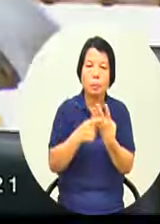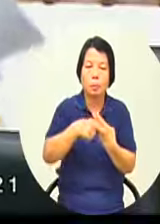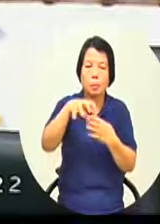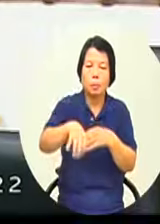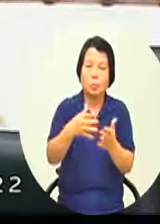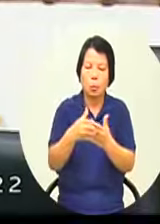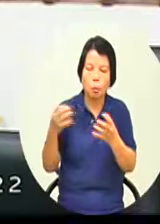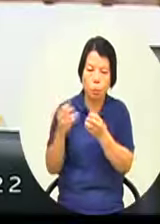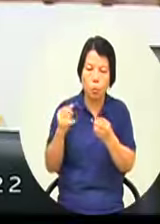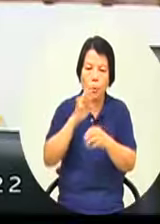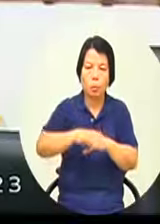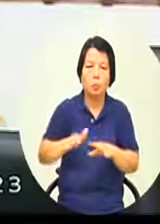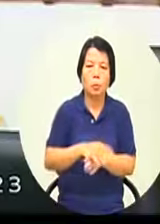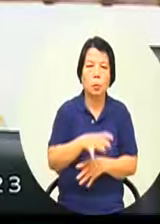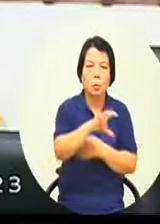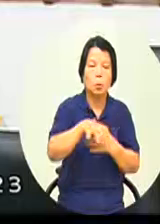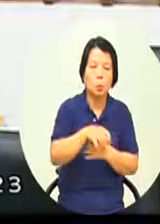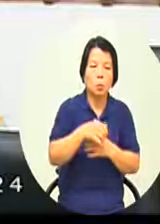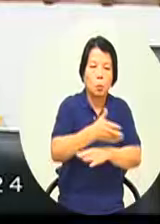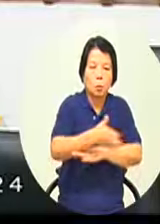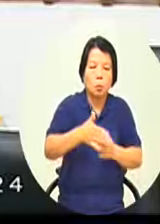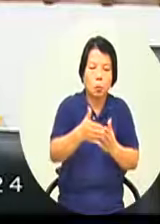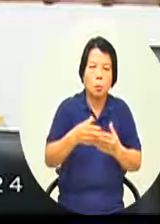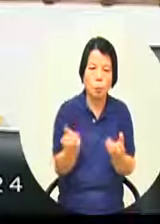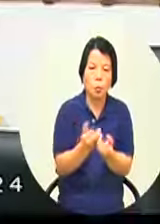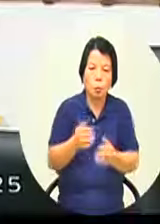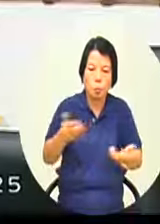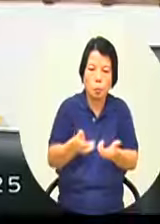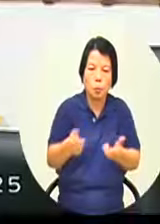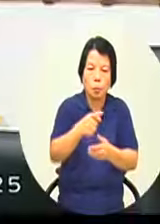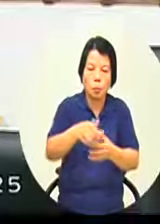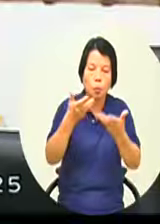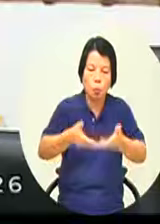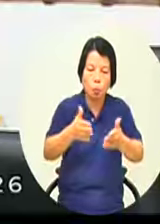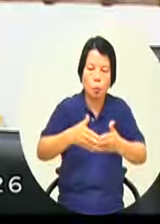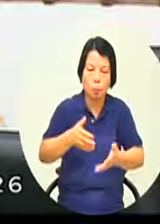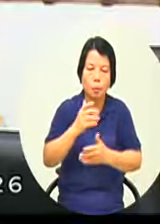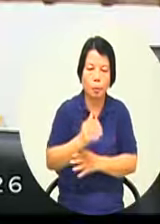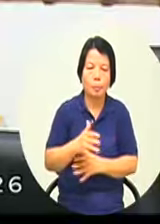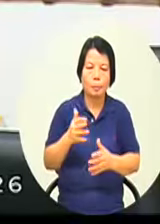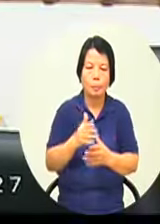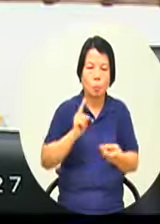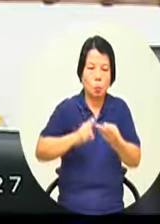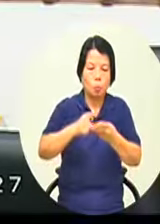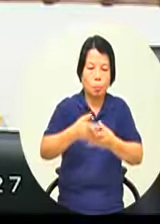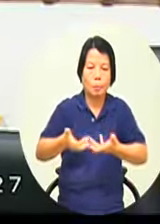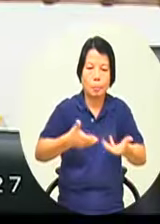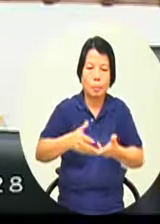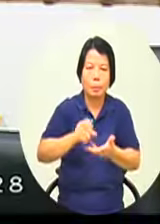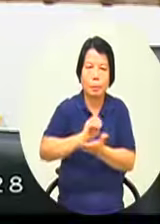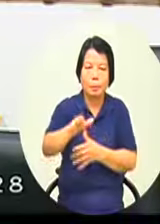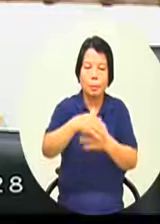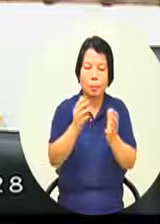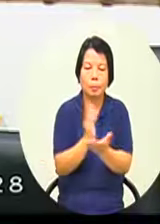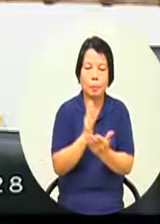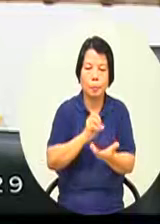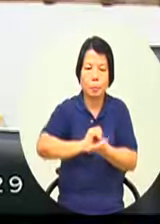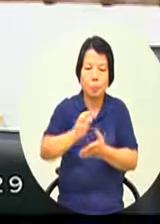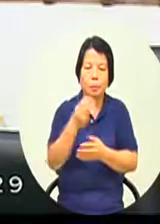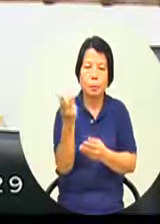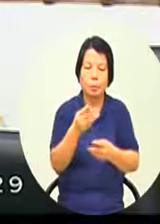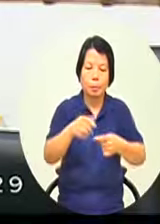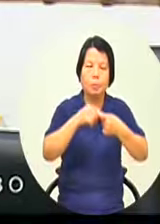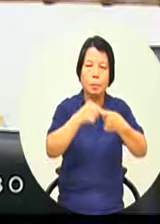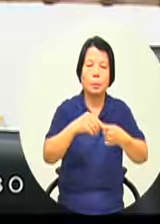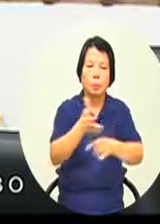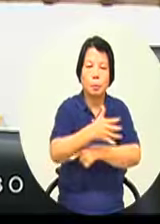把农村建设与发展列在未来重要的政策哦。那我看到你们的报告有三个部分，第一个是农村再